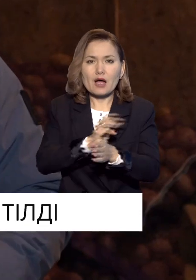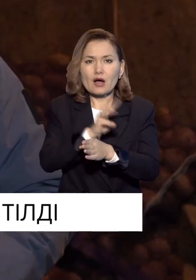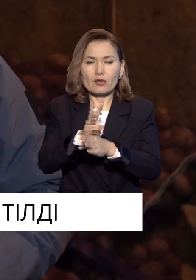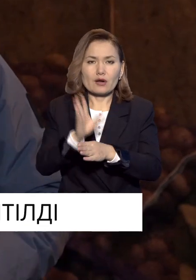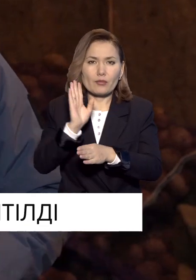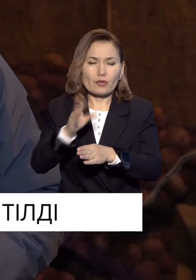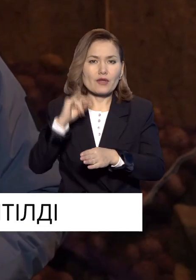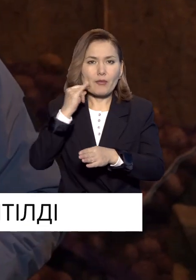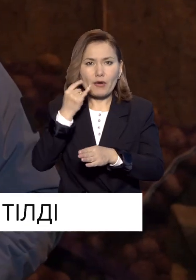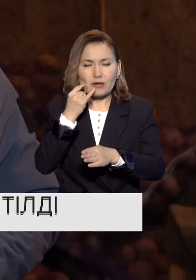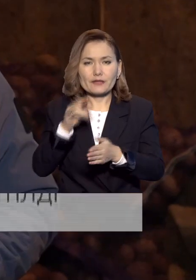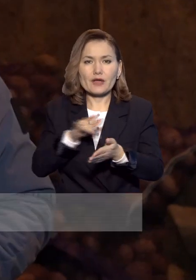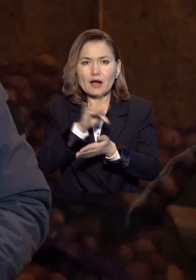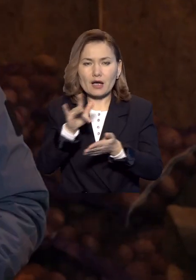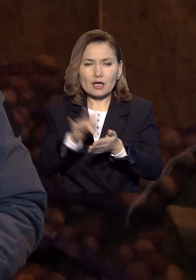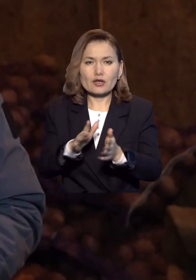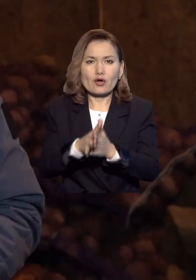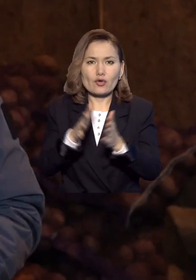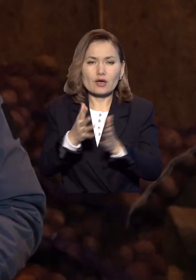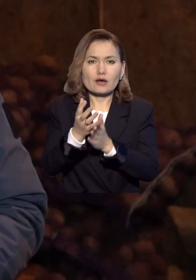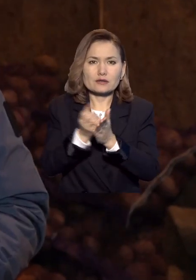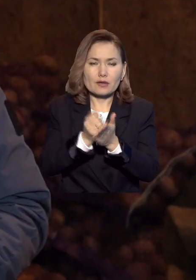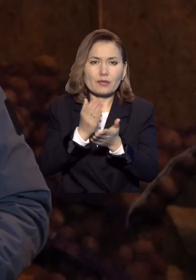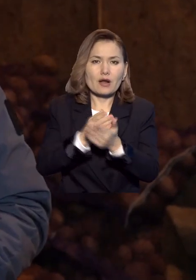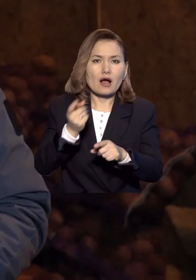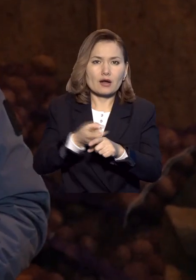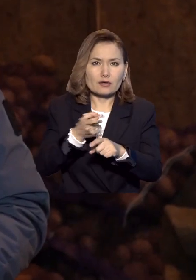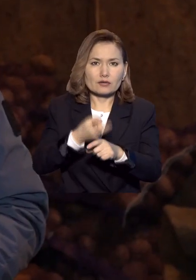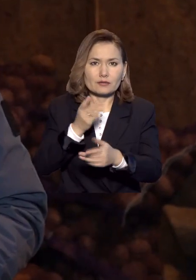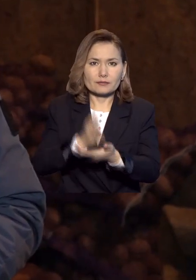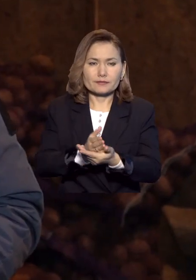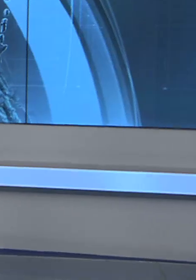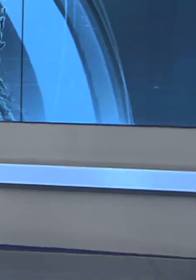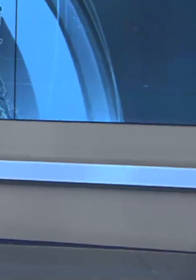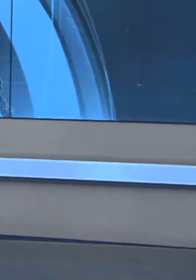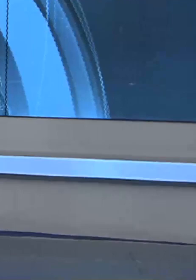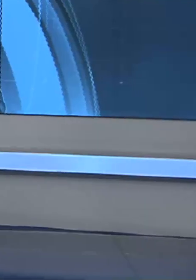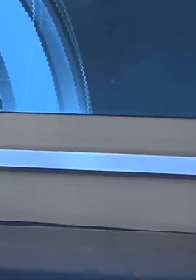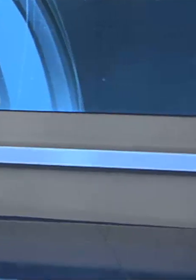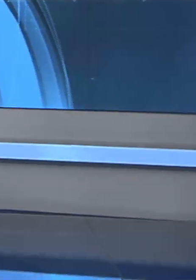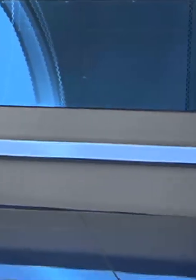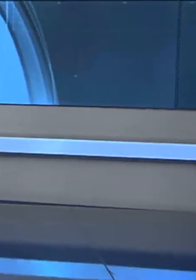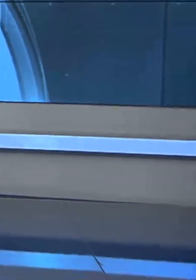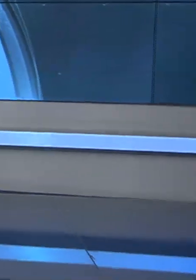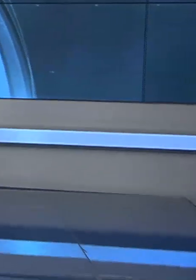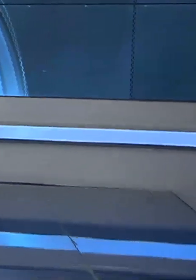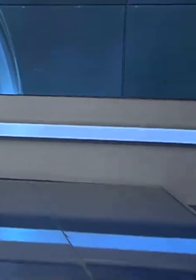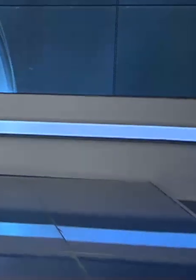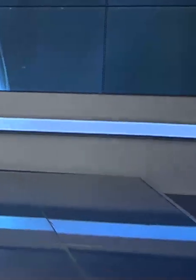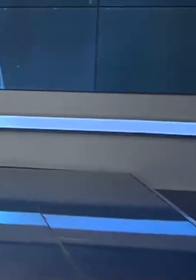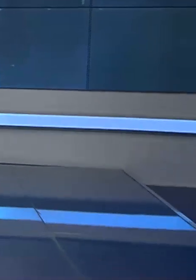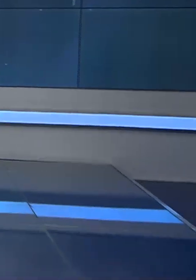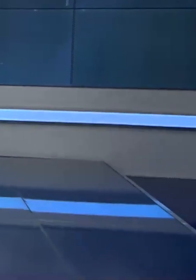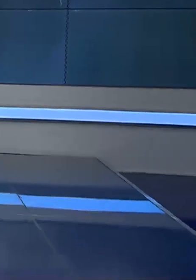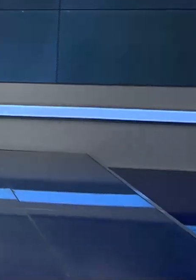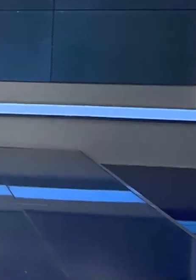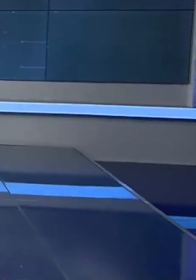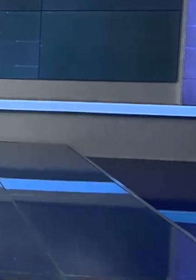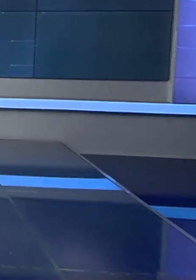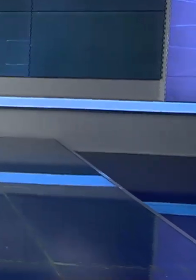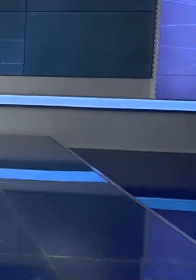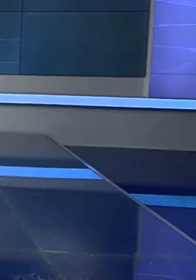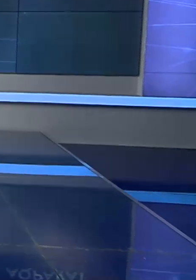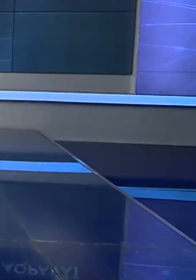Павлодарға байланысты. Себебі үлкен қор Қазақстанның Павлодарда да қазір. Әзірге осы, алда ауа райы мәліметі сағат